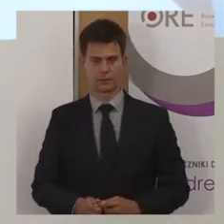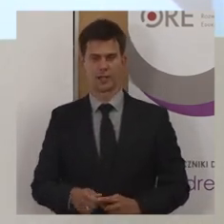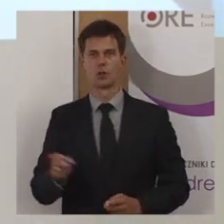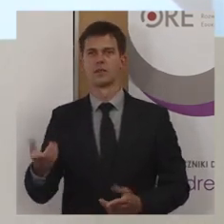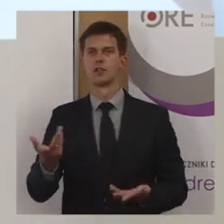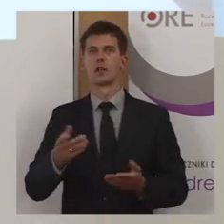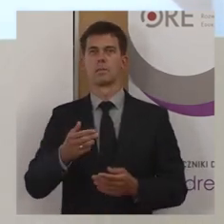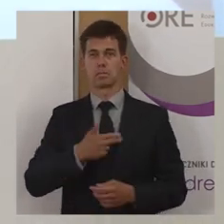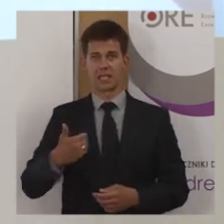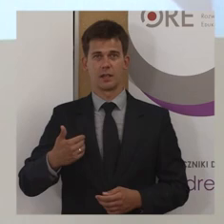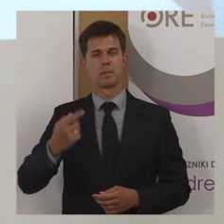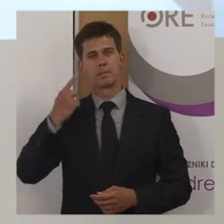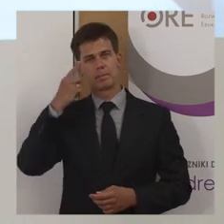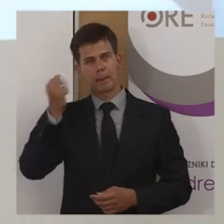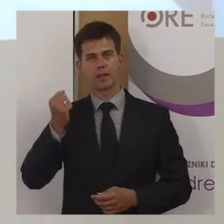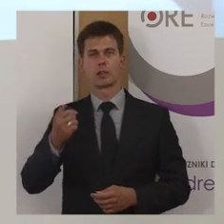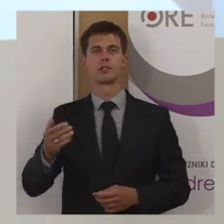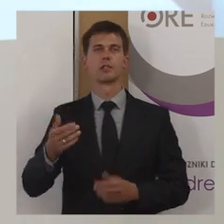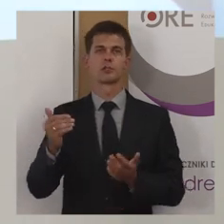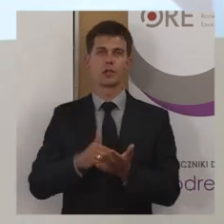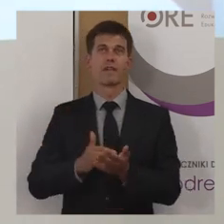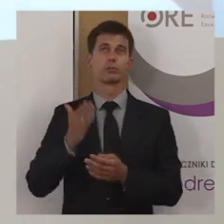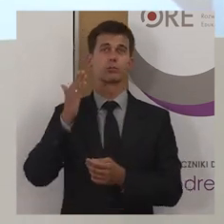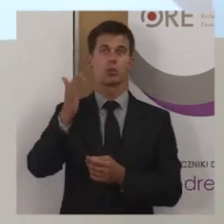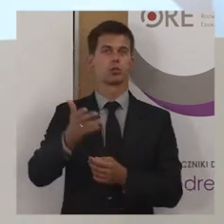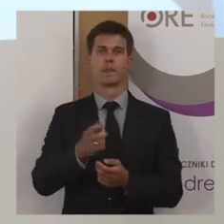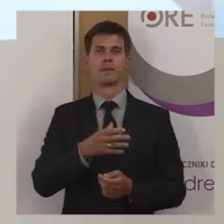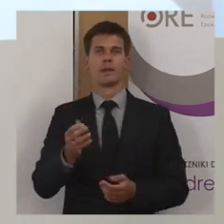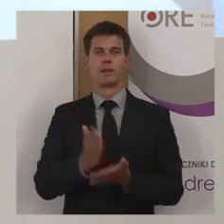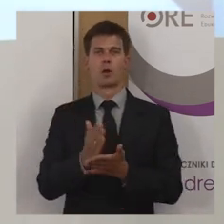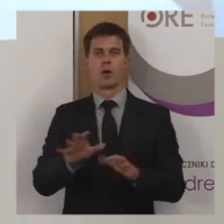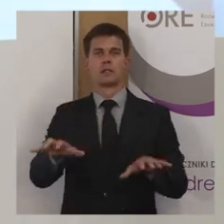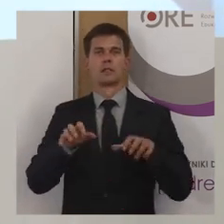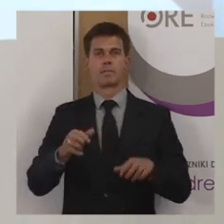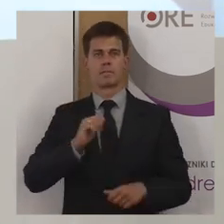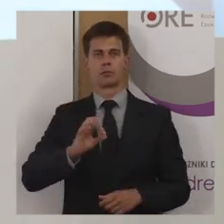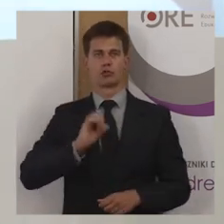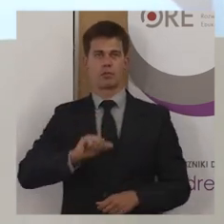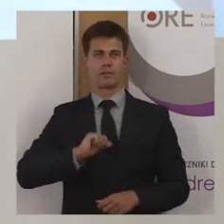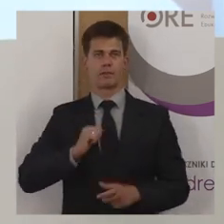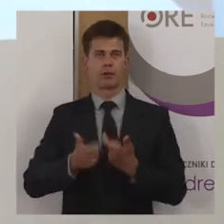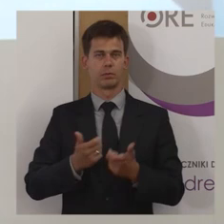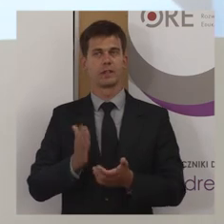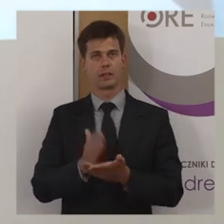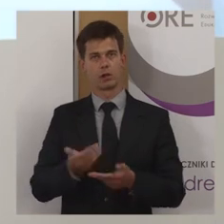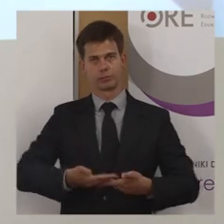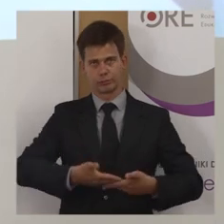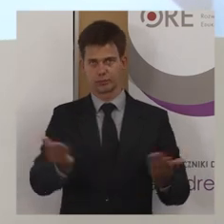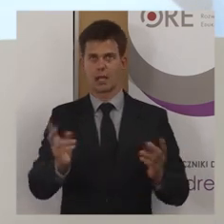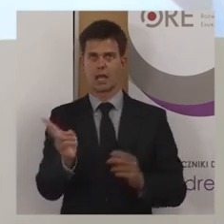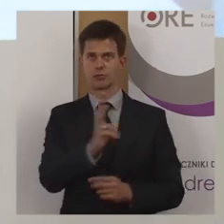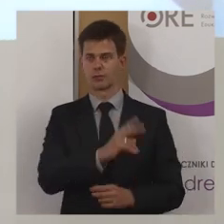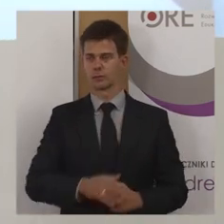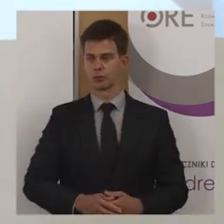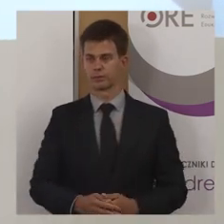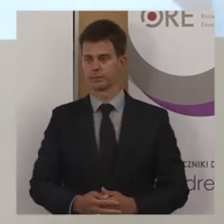my o tych rzeczach staraliśmy się na tyle i nasza wiedza pozwalała pomyśleć już na początku. I teraz no mam nadzieję, że wspólnie będziemy sobie